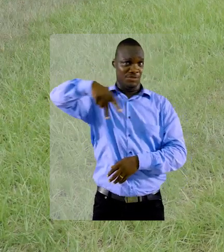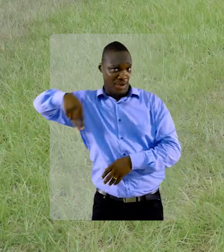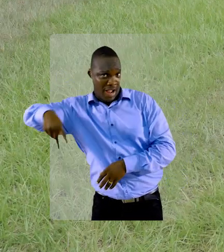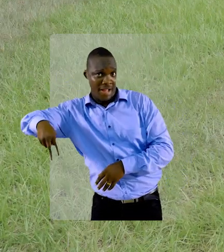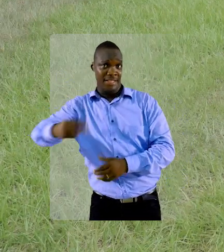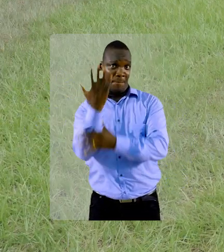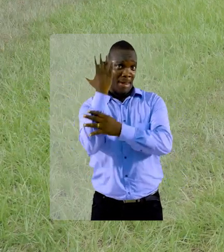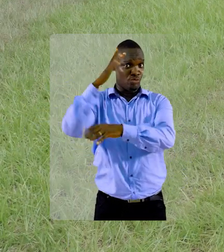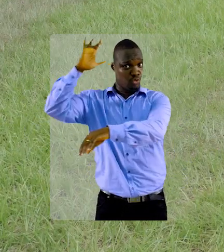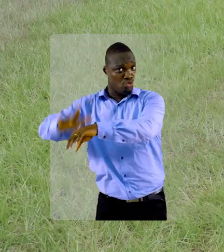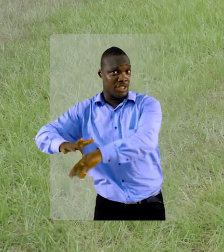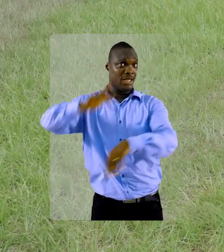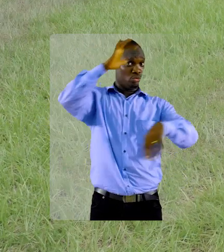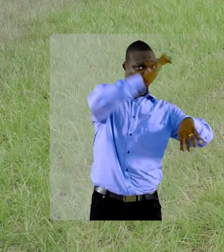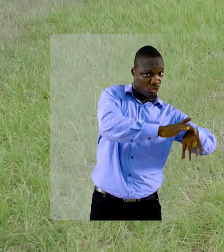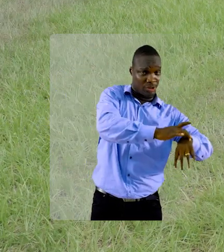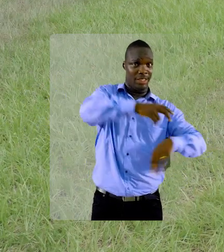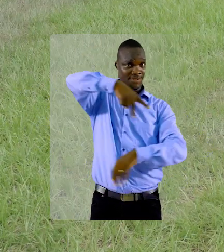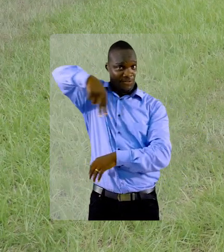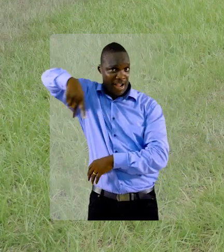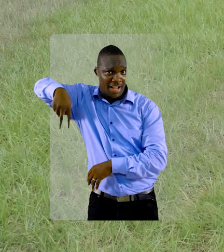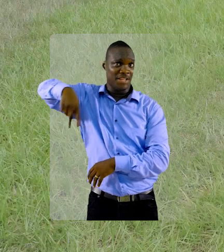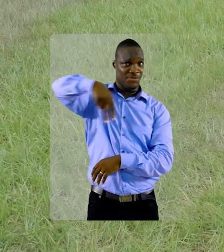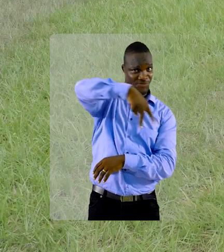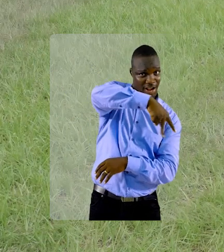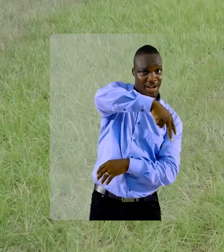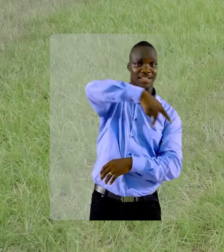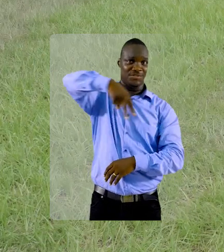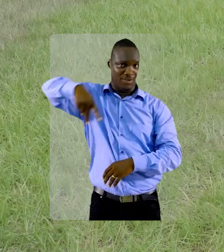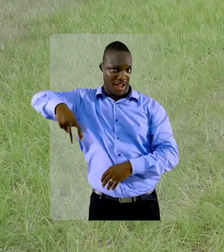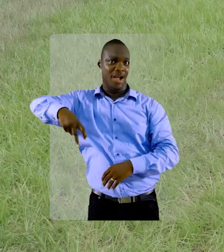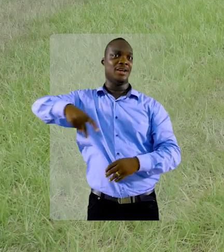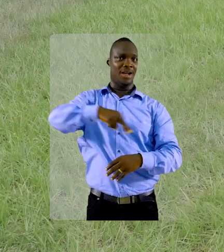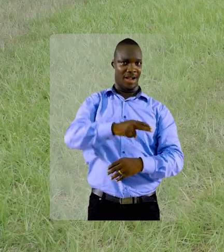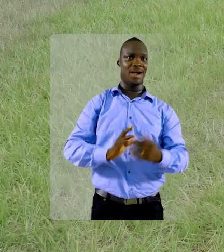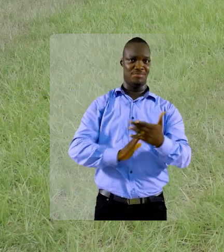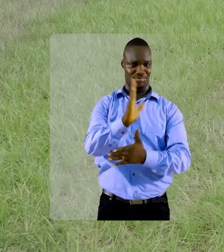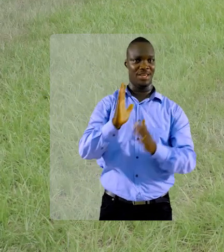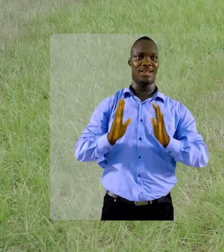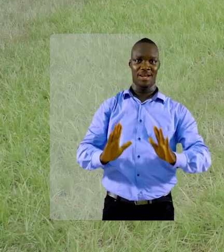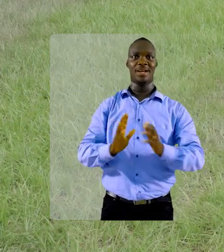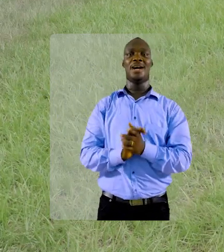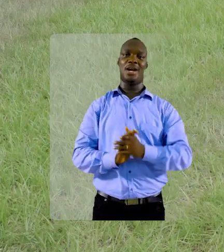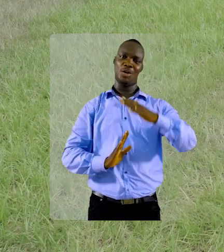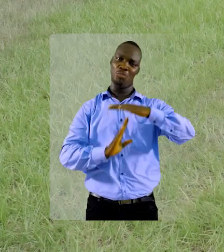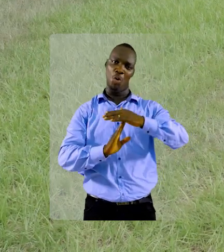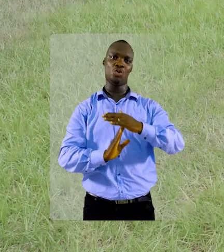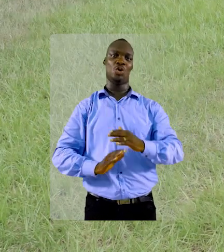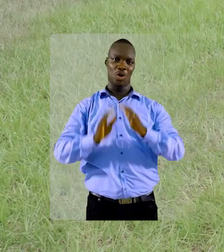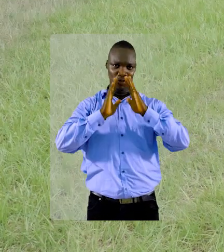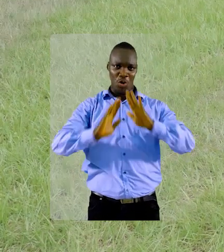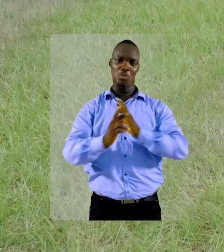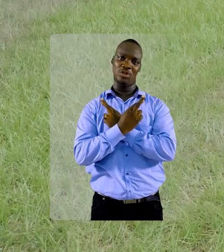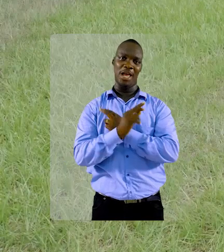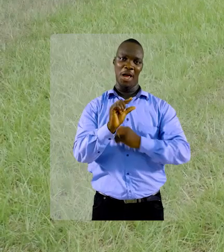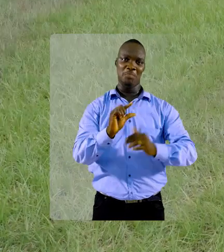plus vite maintenant. N'oubliez pas que c'est de la course, on va vite, on va vite, on va vite, on va vite. Allez, bref, on pose, c'est très bien,